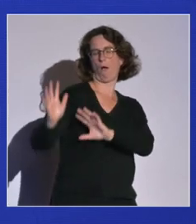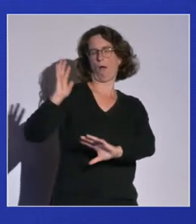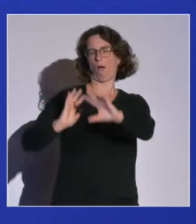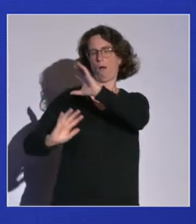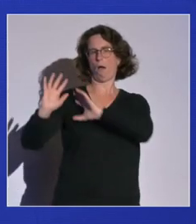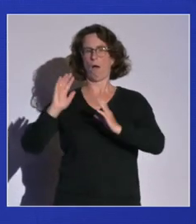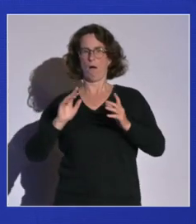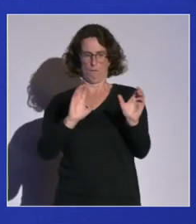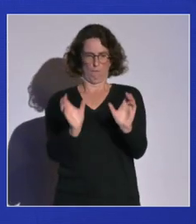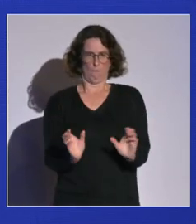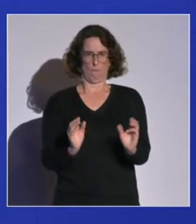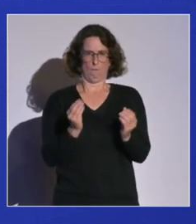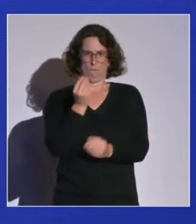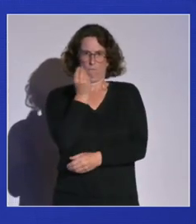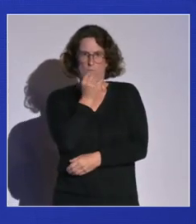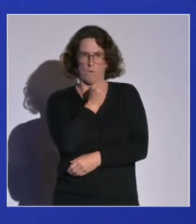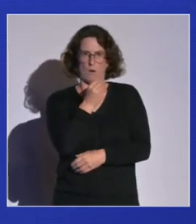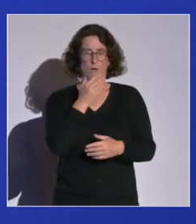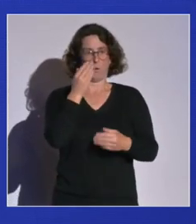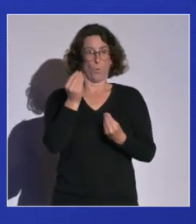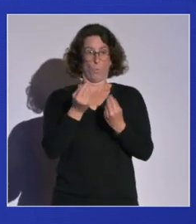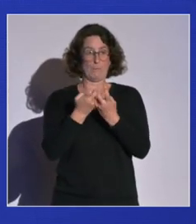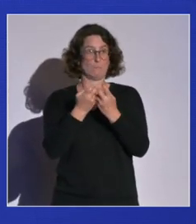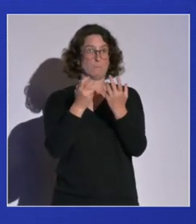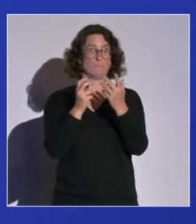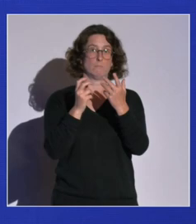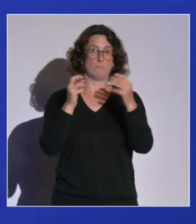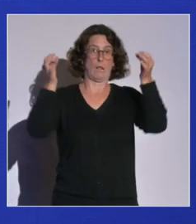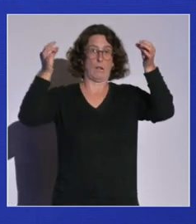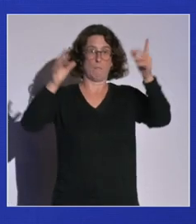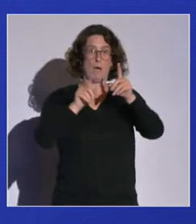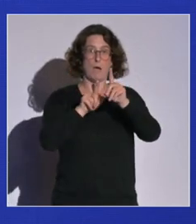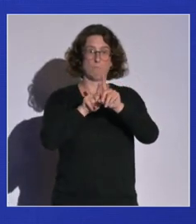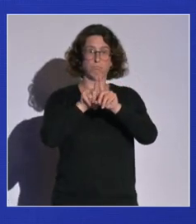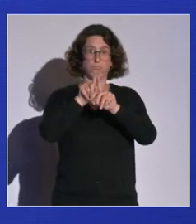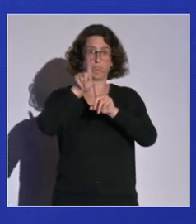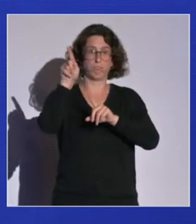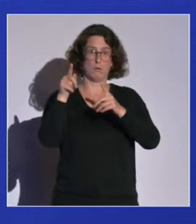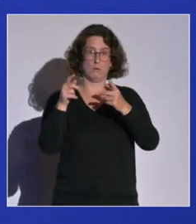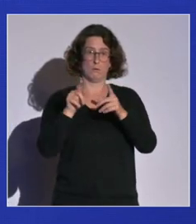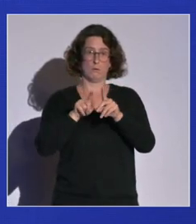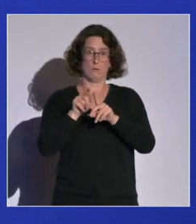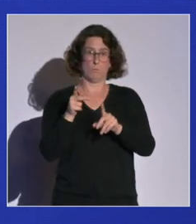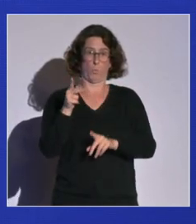de plus en plus chaud, peut-être faudra-t-il se poser la question aussi de la climatisation. C'est comme ça qu'on va le vivre.